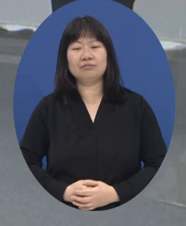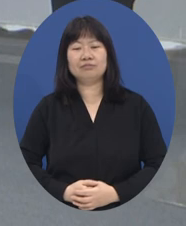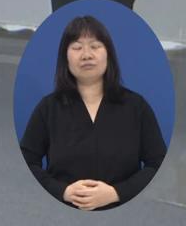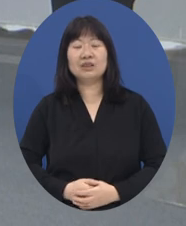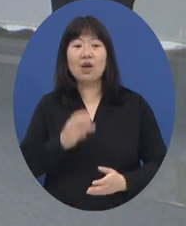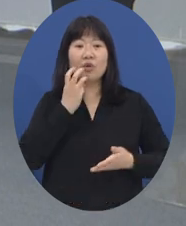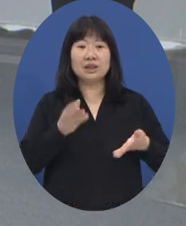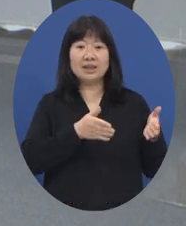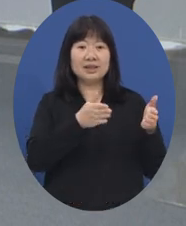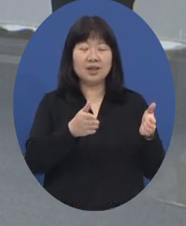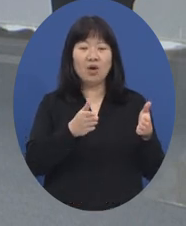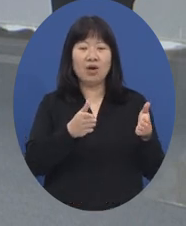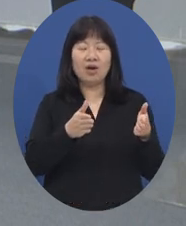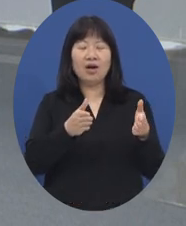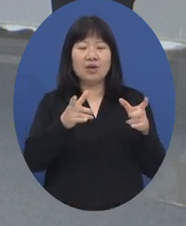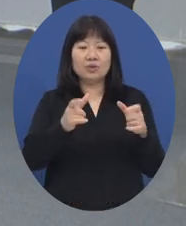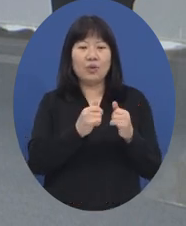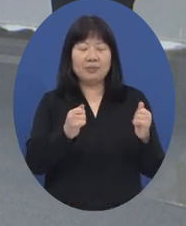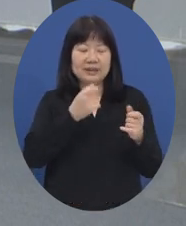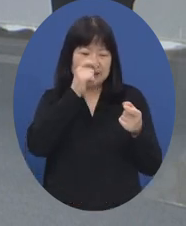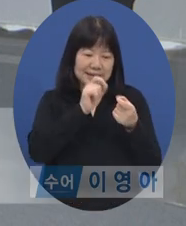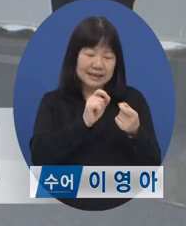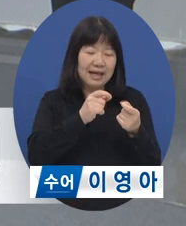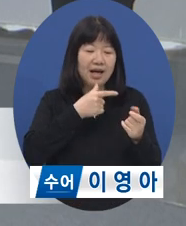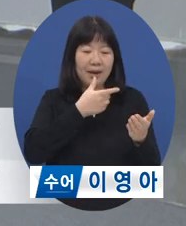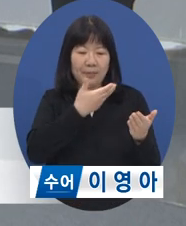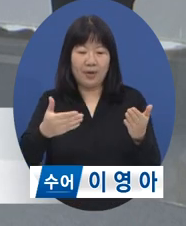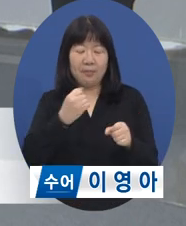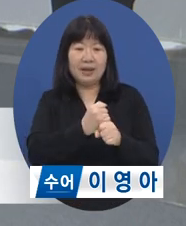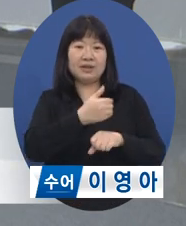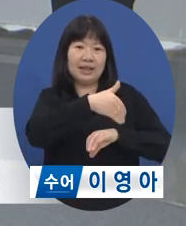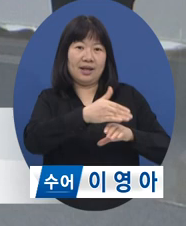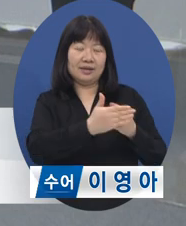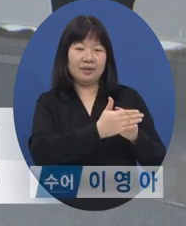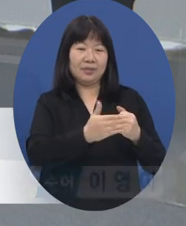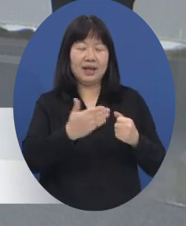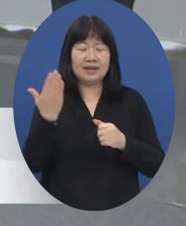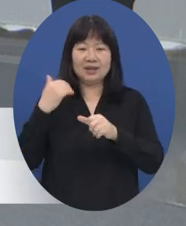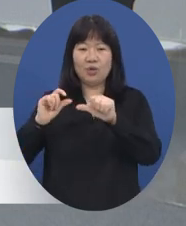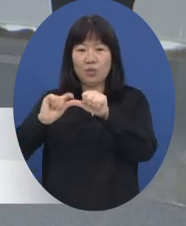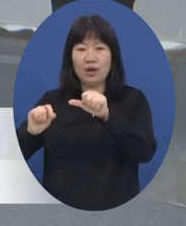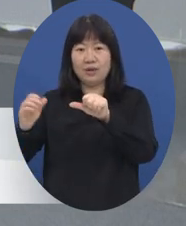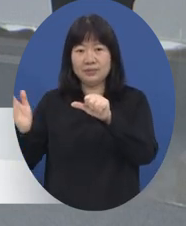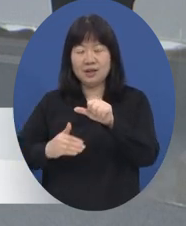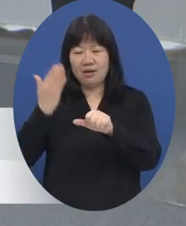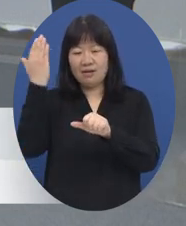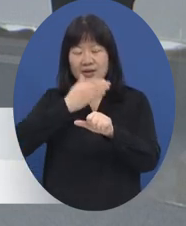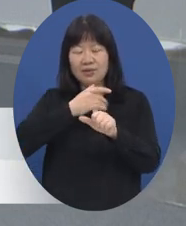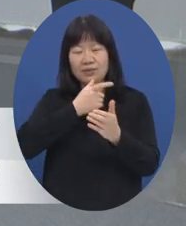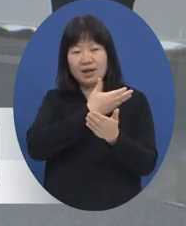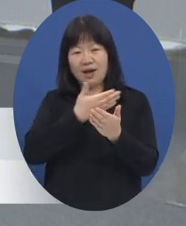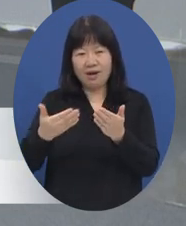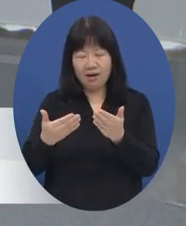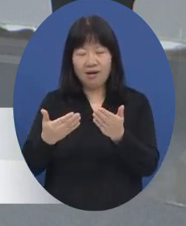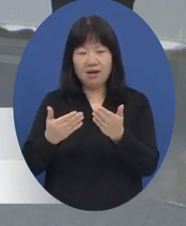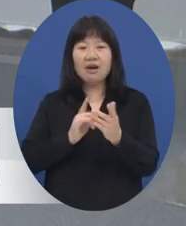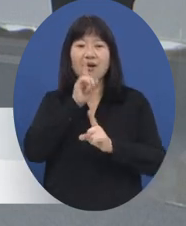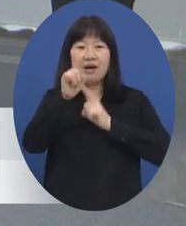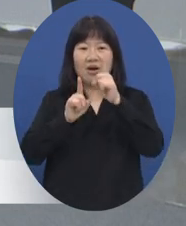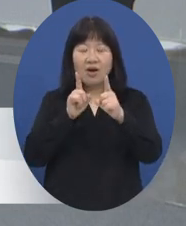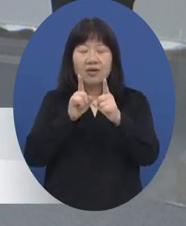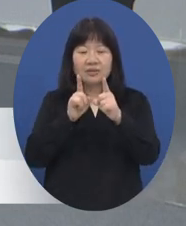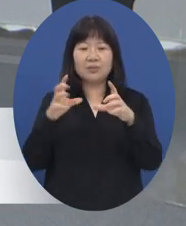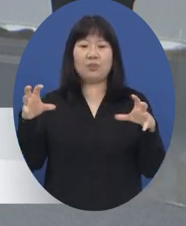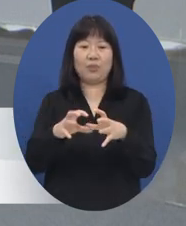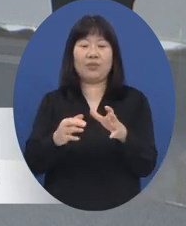경기도는 도민 친화적인 하천을 만들기 위해 지난 5월부터 경기 0 청정 화천 사업에 참여할 시 군을 공무 있는데요